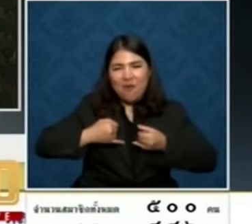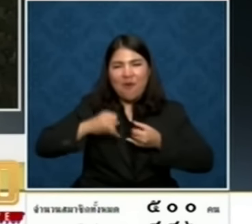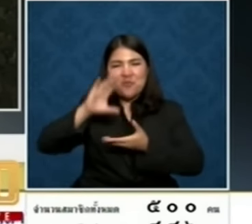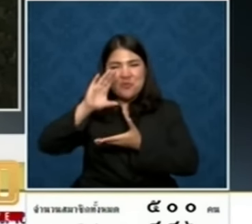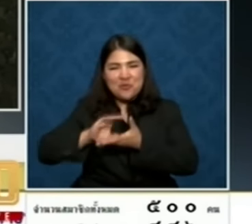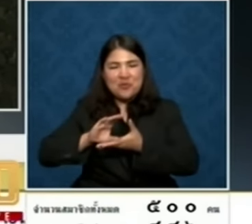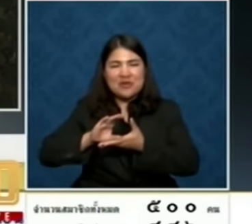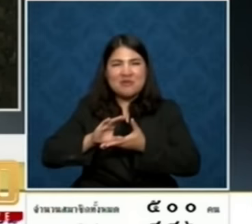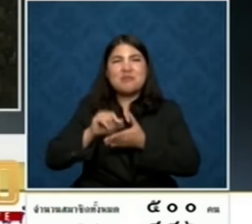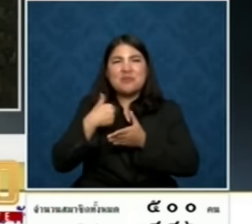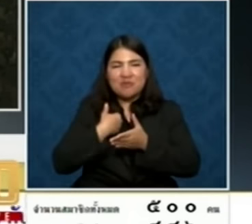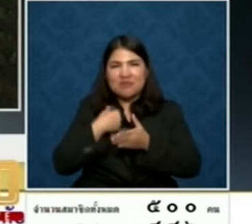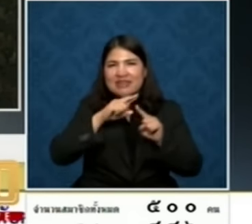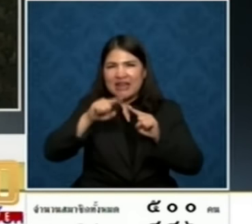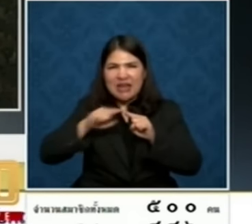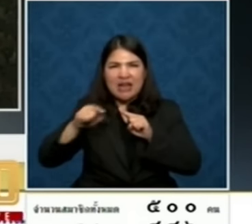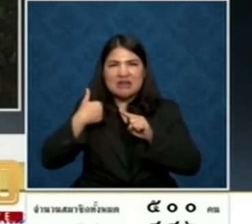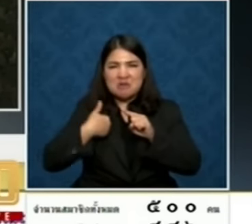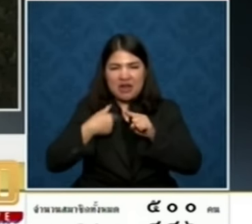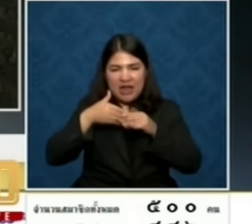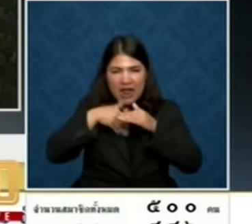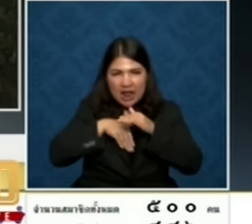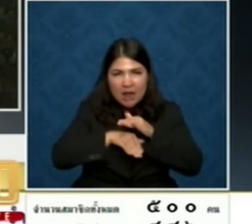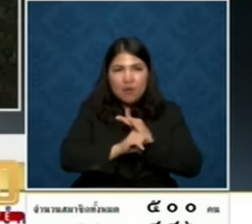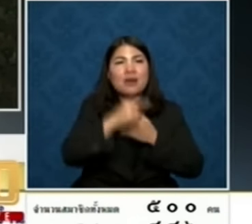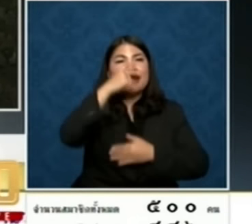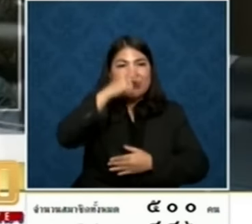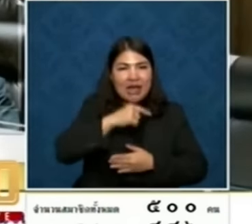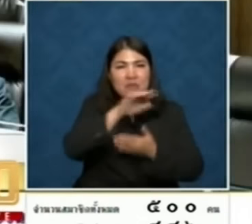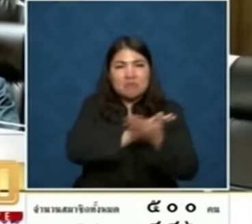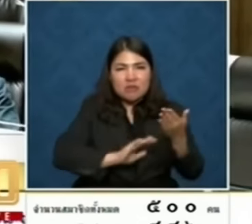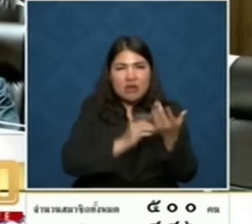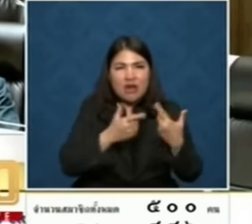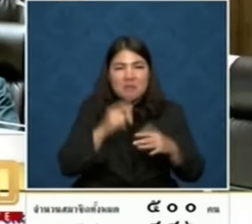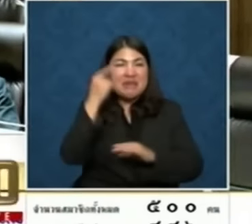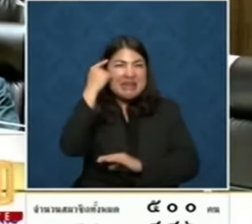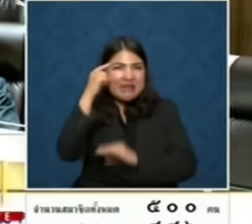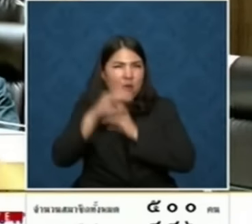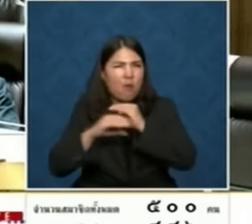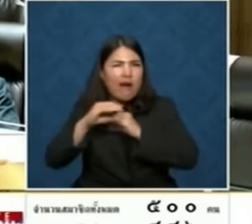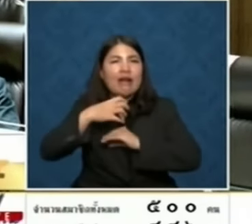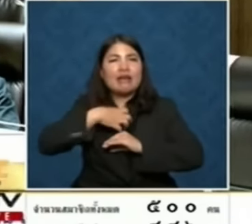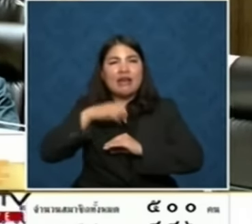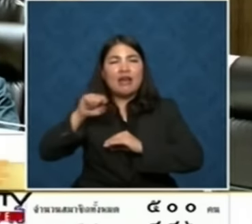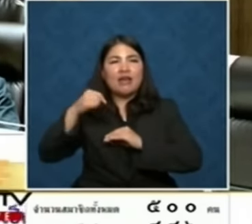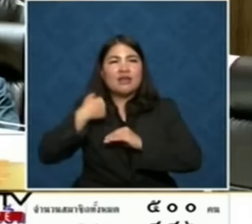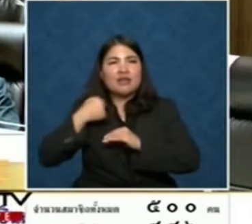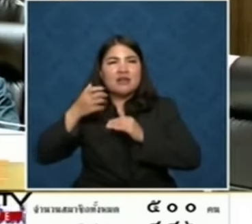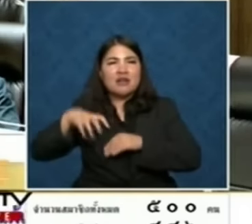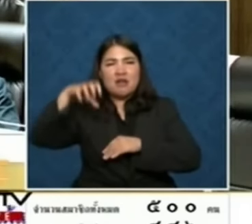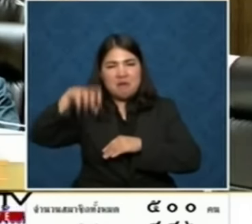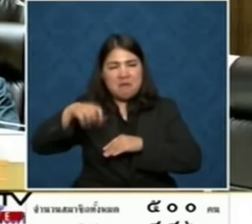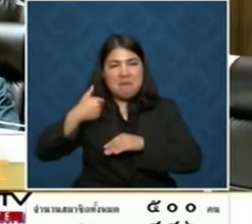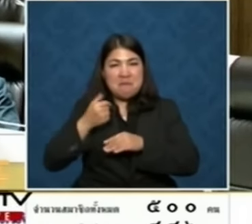ของบรรดากาสิโนและธุรกิจผิดกฎหมายเสนอตั้งคณะกรรมการตรวจสอบเส้นทางการเงินของเจ้าหน้าที่รัฐที่เกเกี่ยวข้องว่าคนเหล่านี้ร่ำรวย